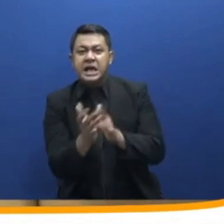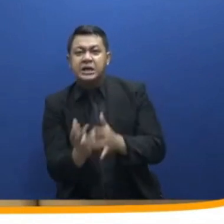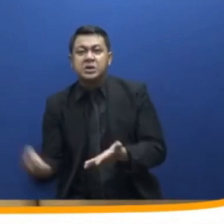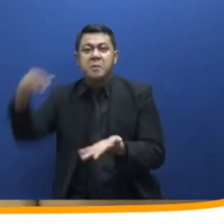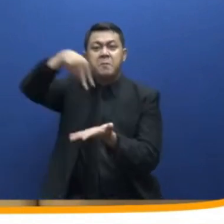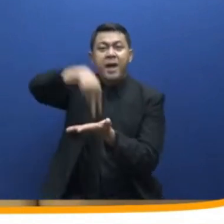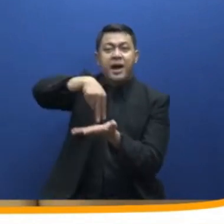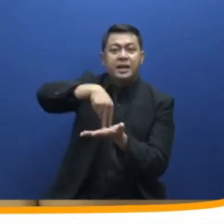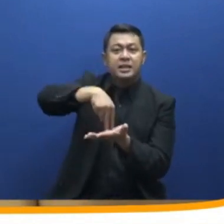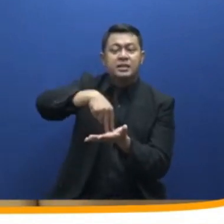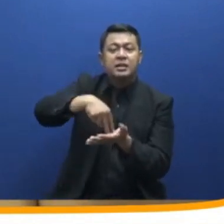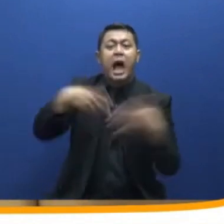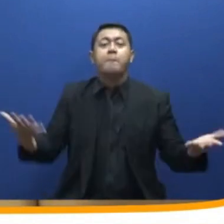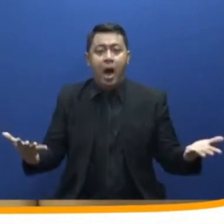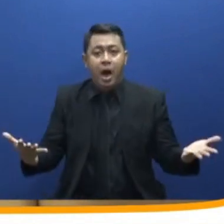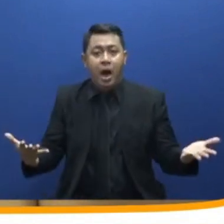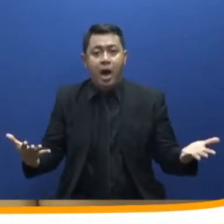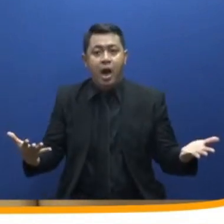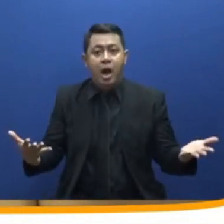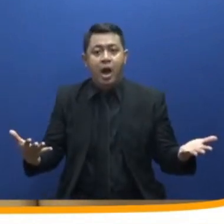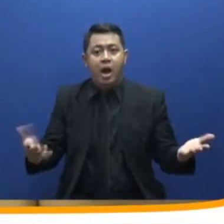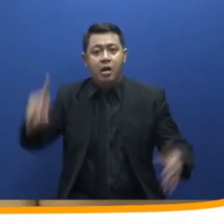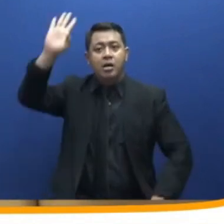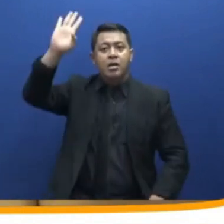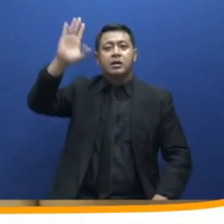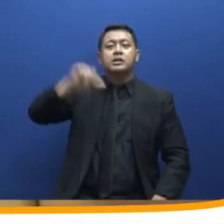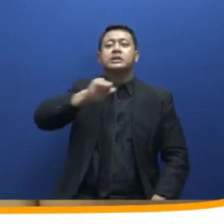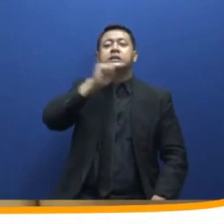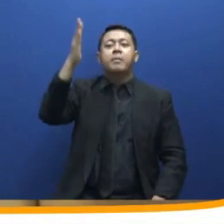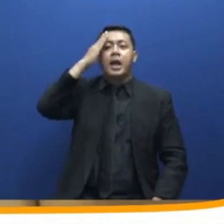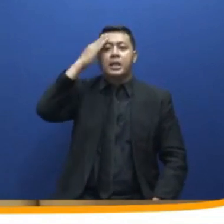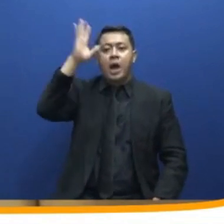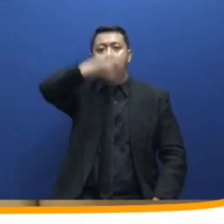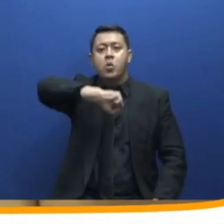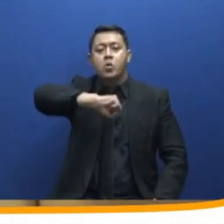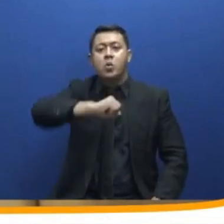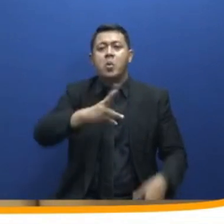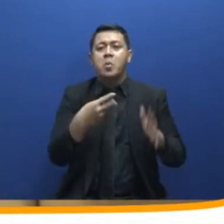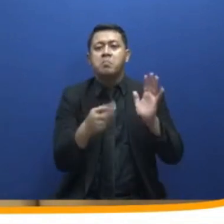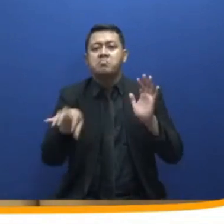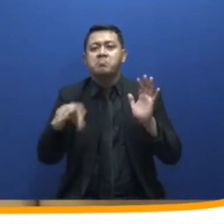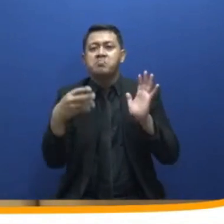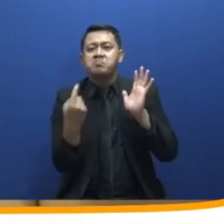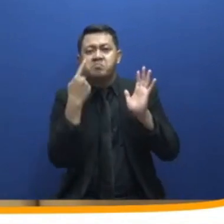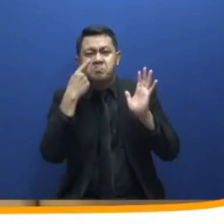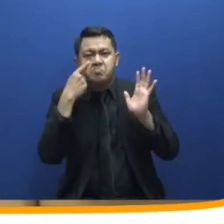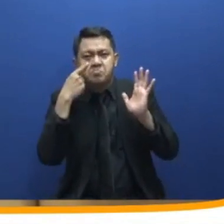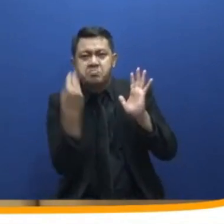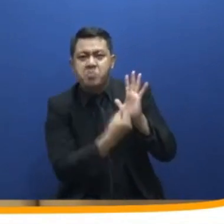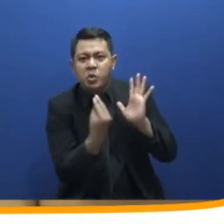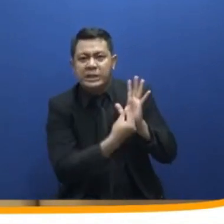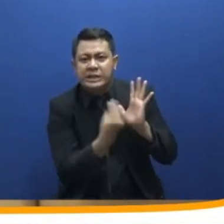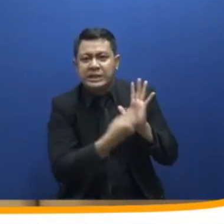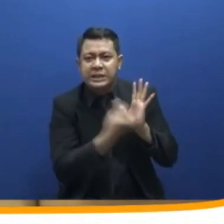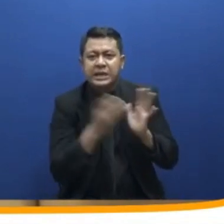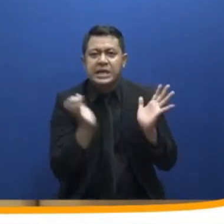itu apa Hai tunjuk jari Hai bukti yang paling otentik bahwa Yesus